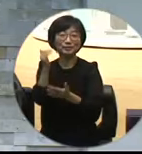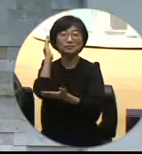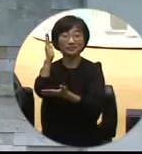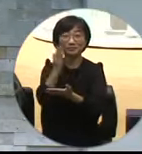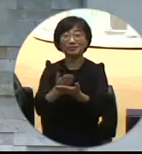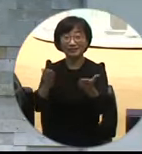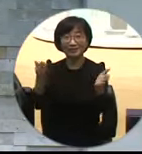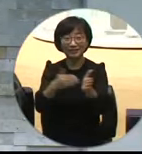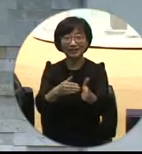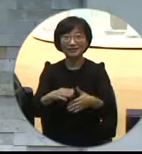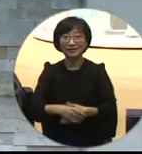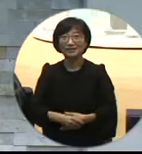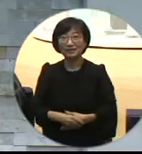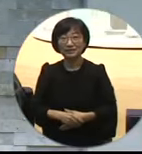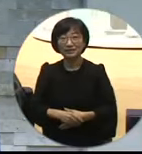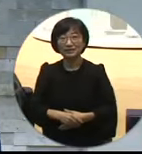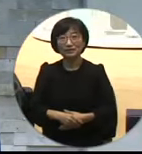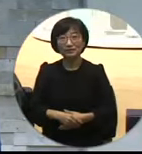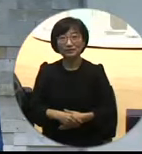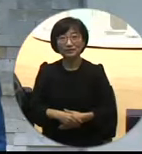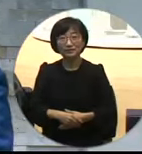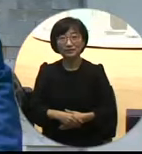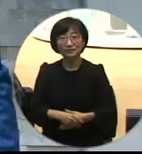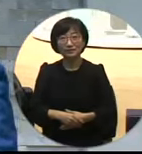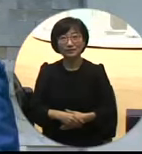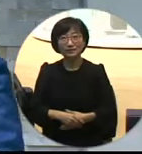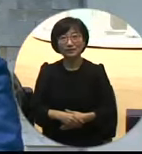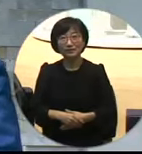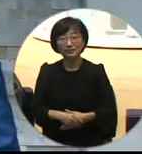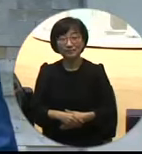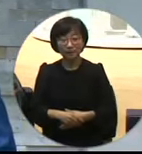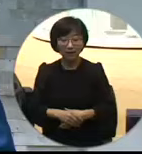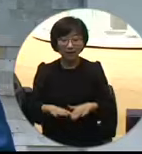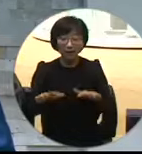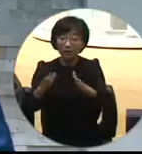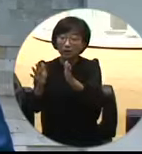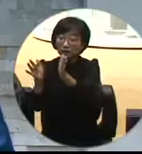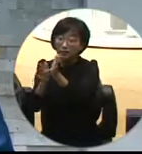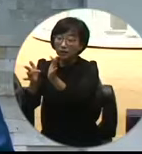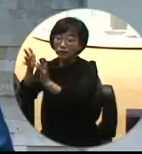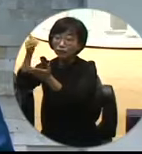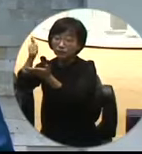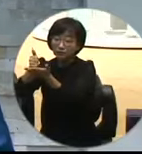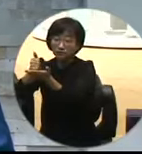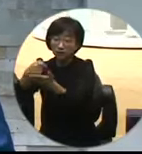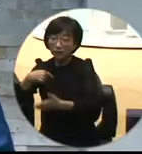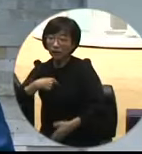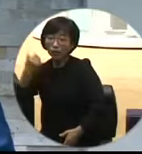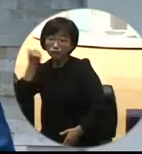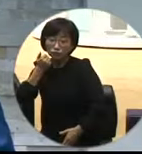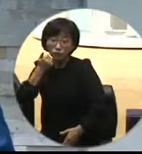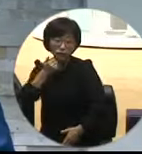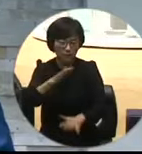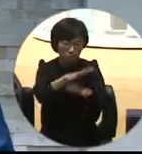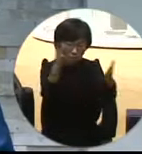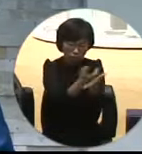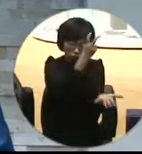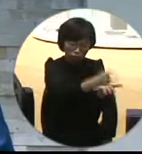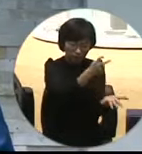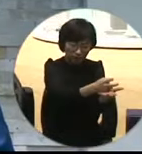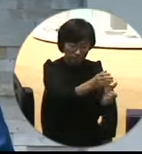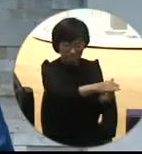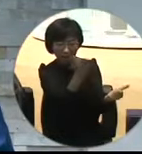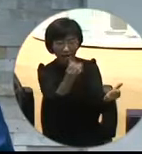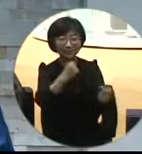자, 더 나아가서 예수님이 모든 율법에서 자유함을 내가 주는 분이다 하는 것을 보여주고 있는 건 율법에서 다 자유한